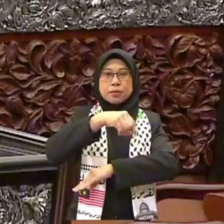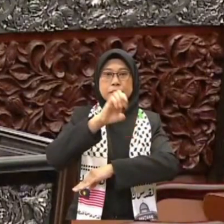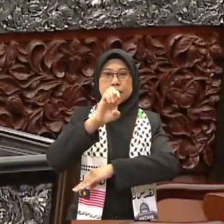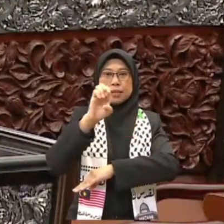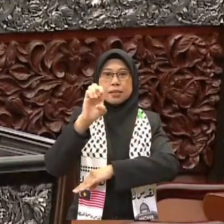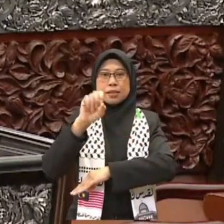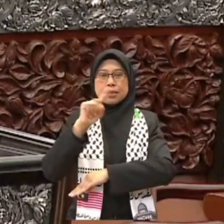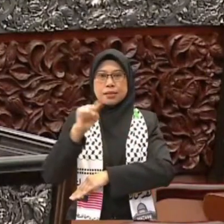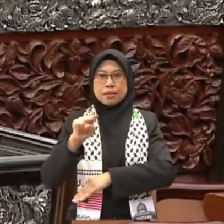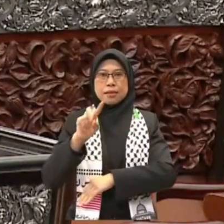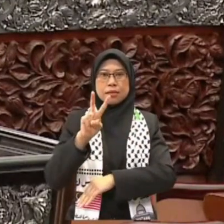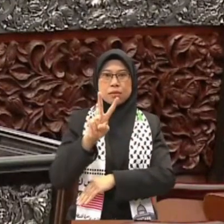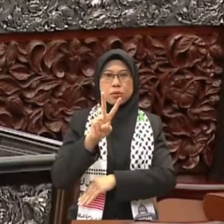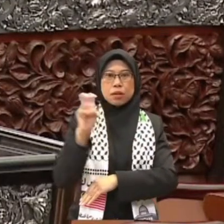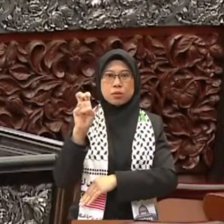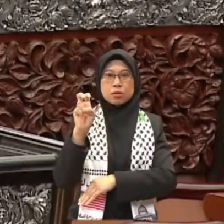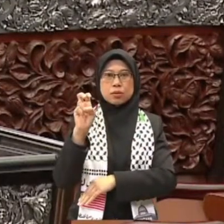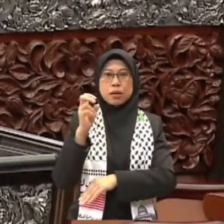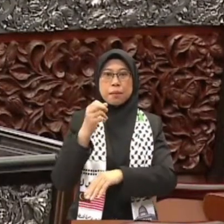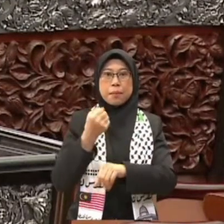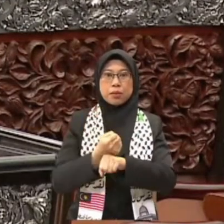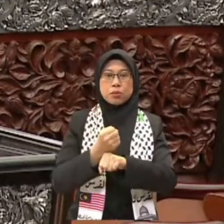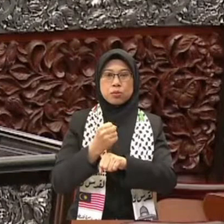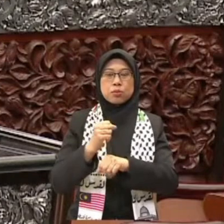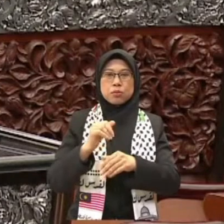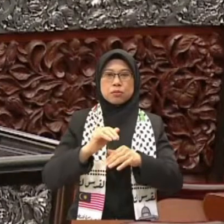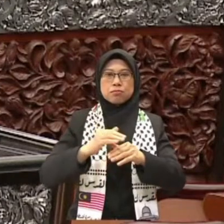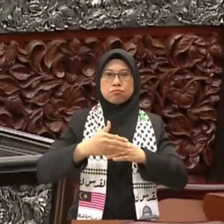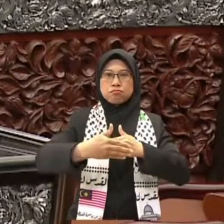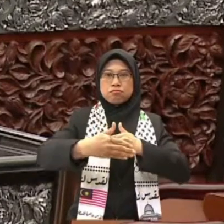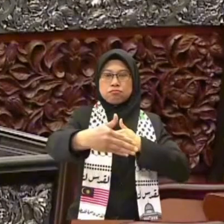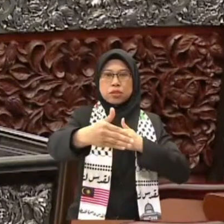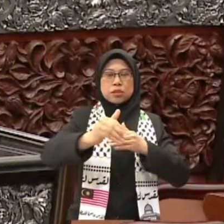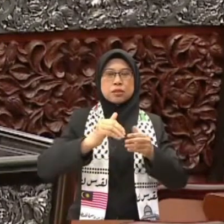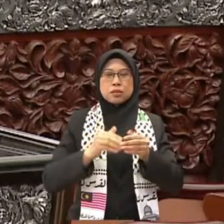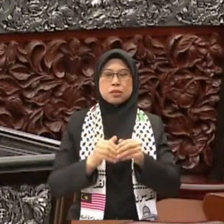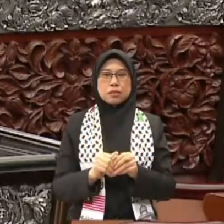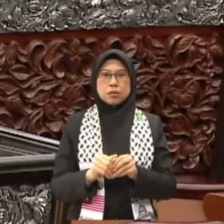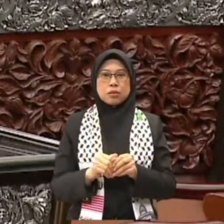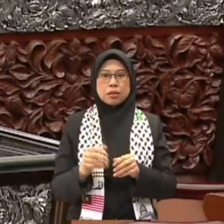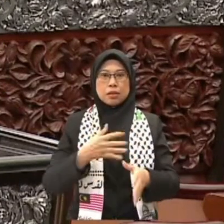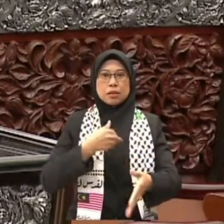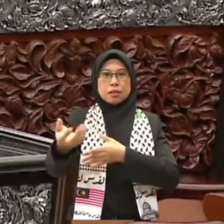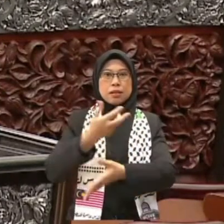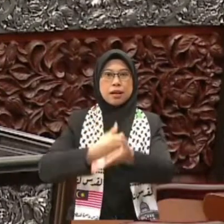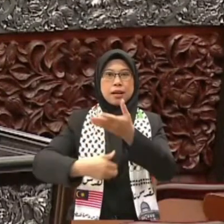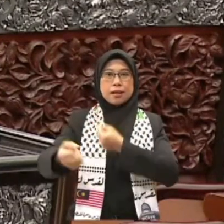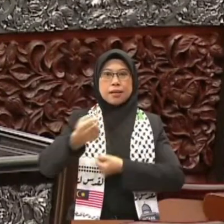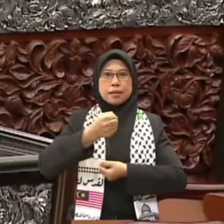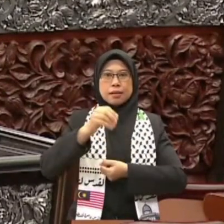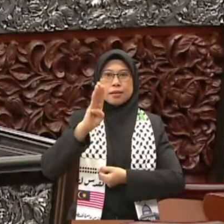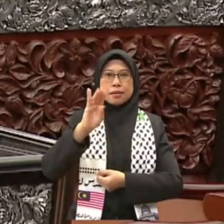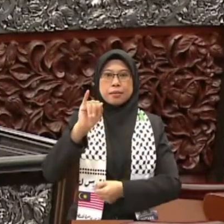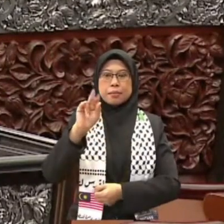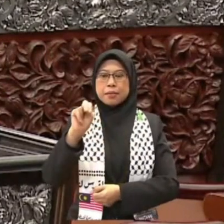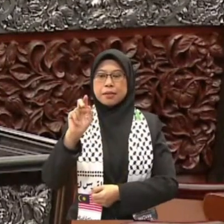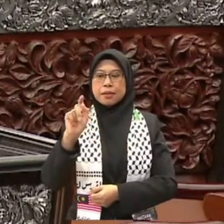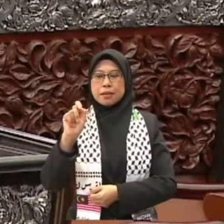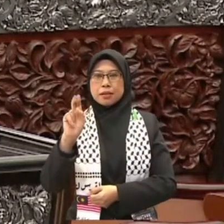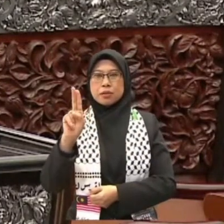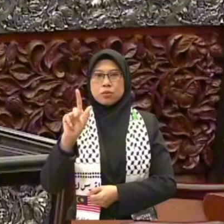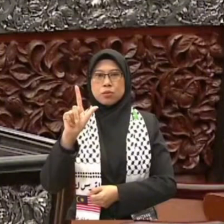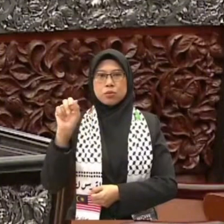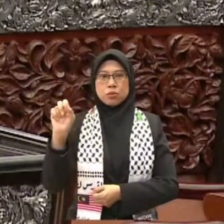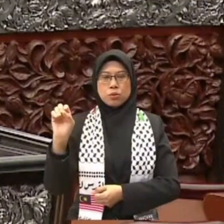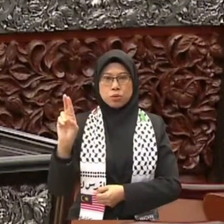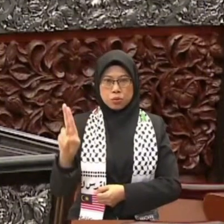ialah 200 batu nautika. Ini 80 batu nautika. Nelayan daripada Bintulu dan lain-lain lagi ingin menangkap ikan